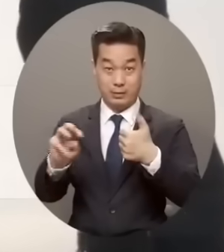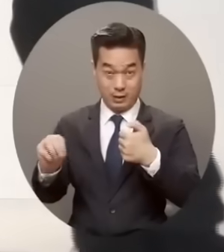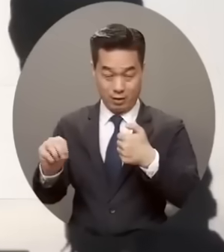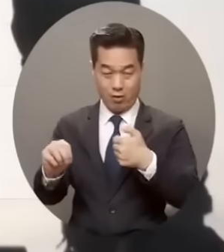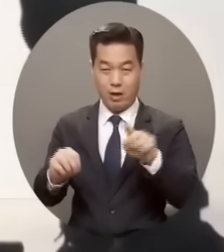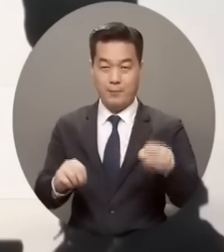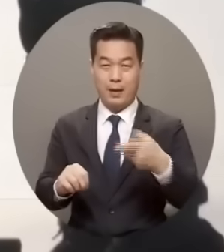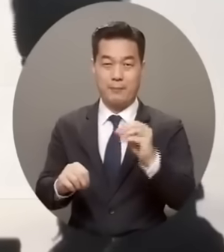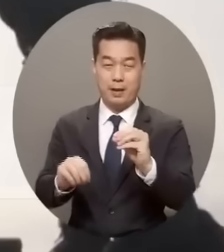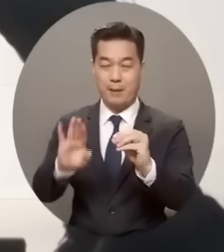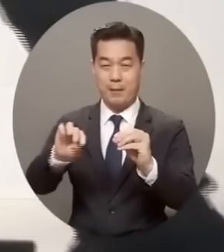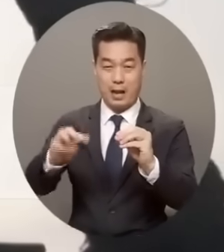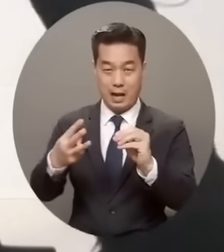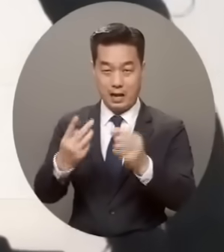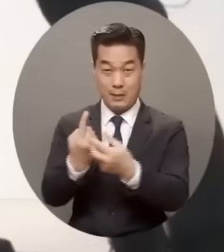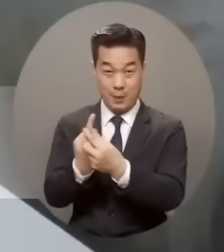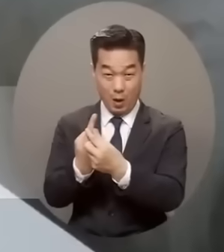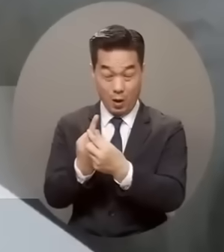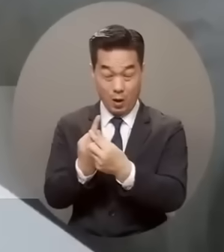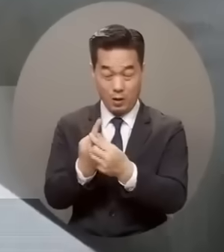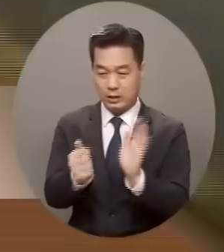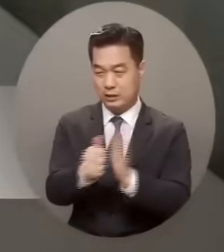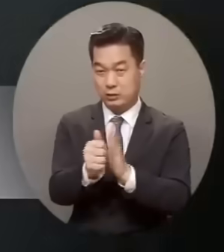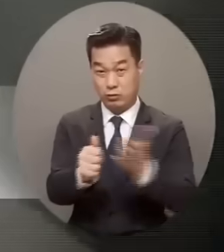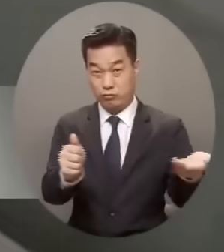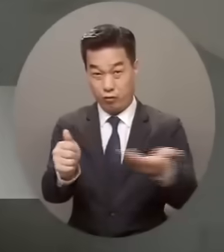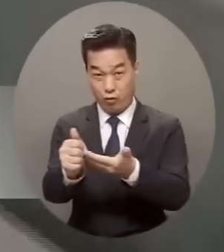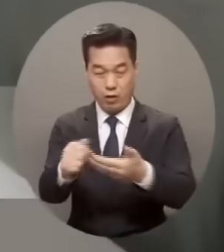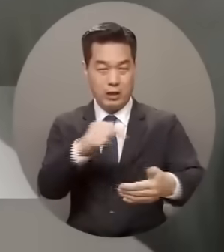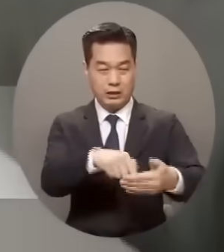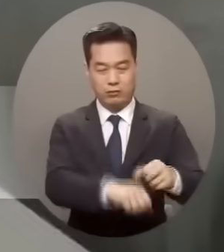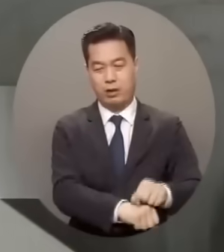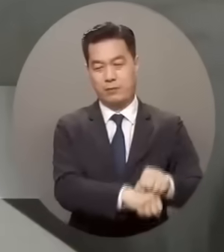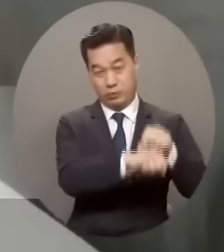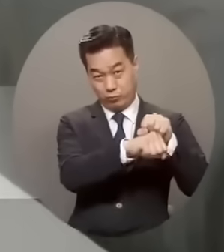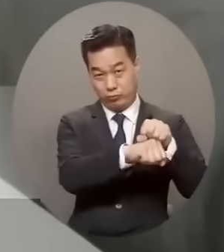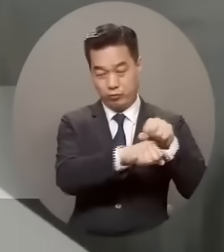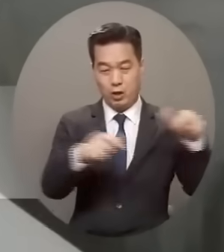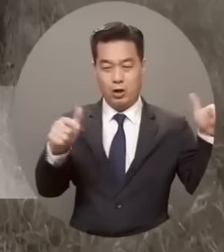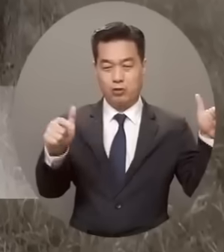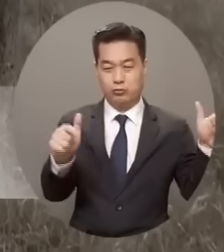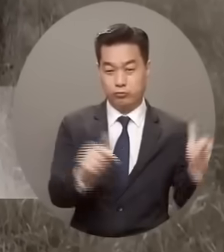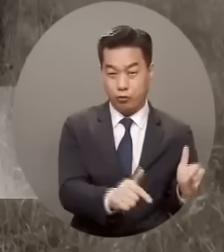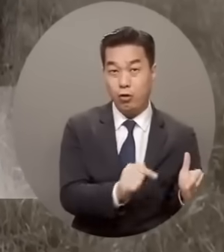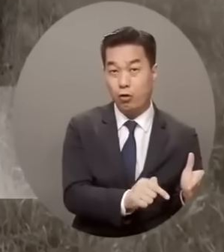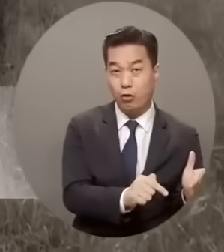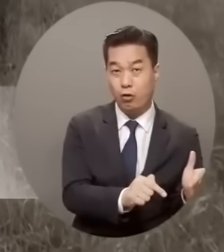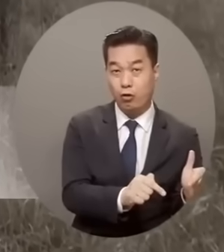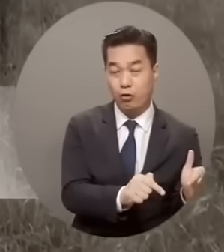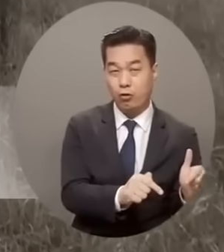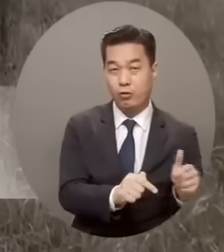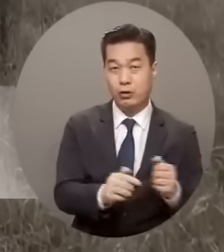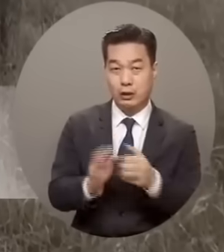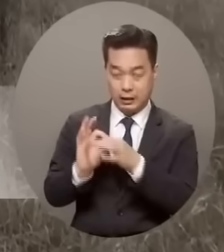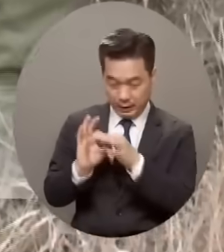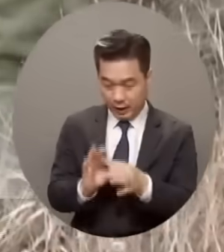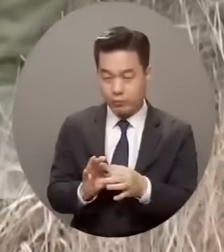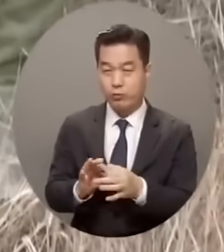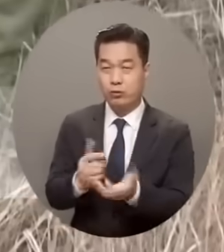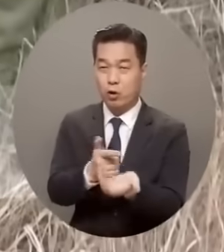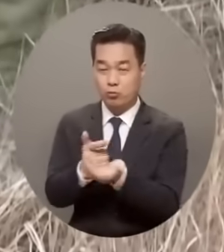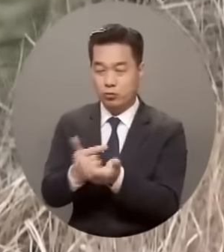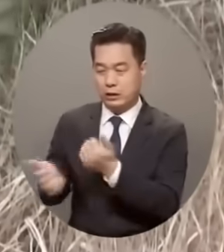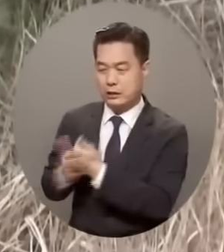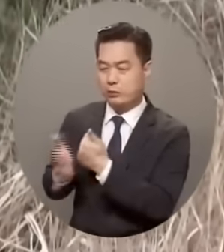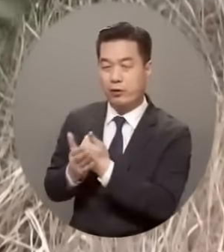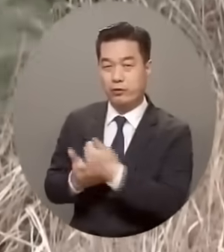100만 발을 지원한 미국은 자국 내 포탄 비축분이 크게 줄어들자 줄기차게 무기 지원을